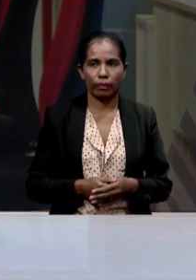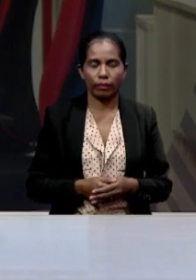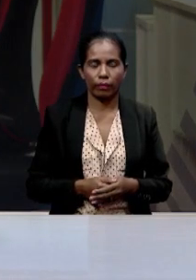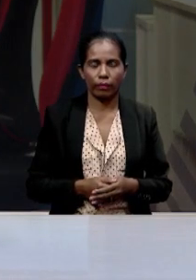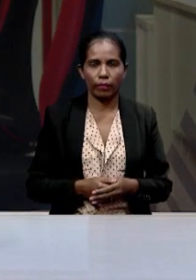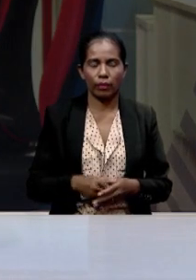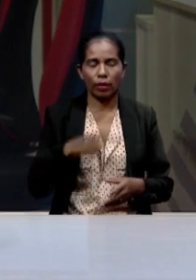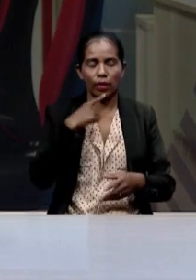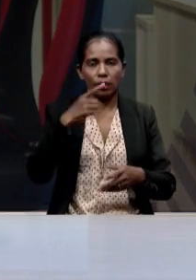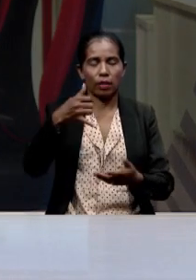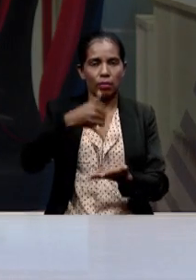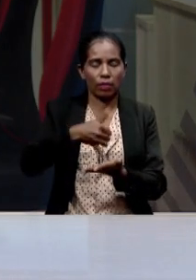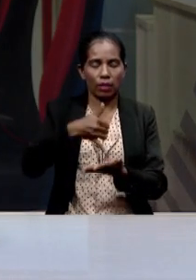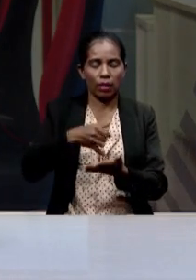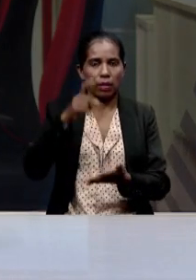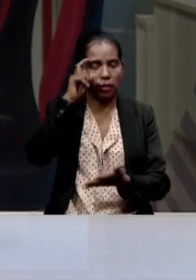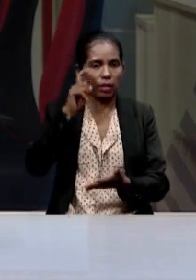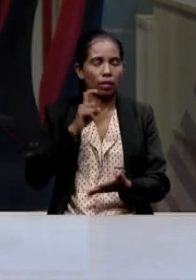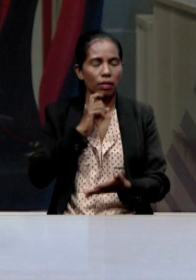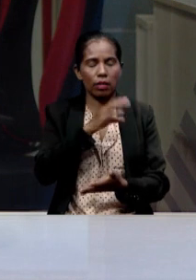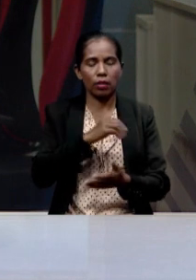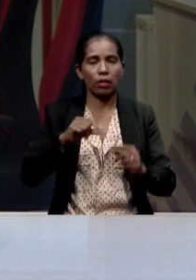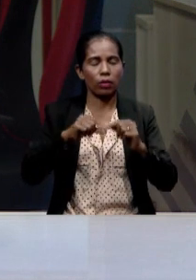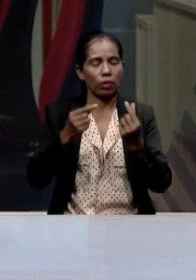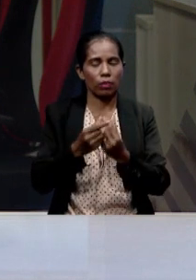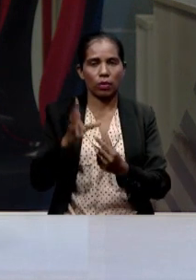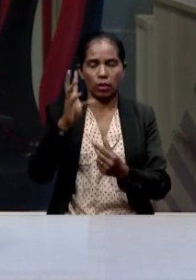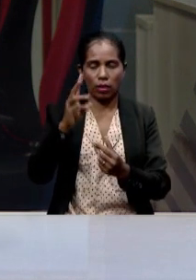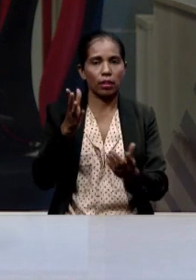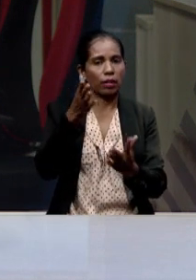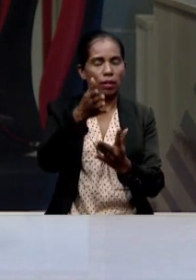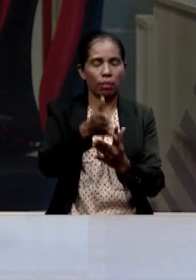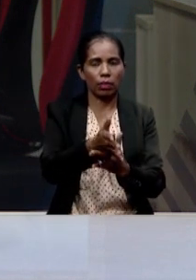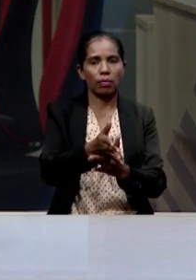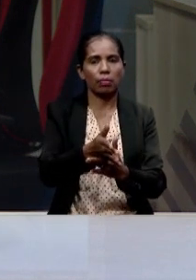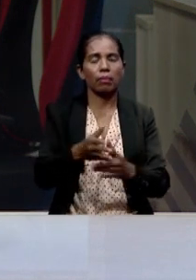Praudisi Tasavonana ia modalidade coral equipa neng hakat ba grande final.